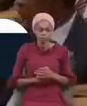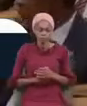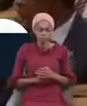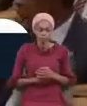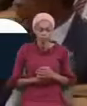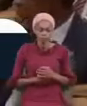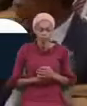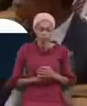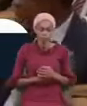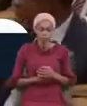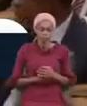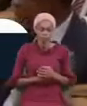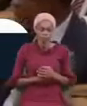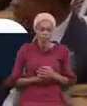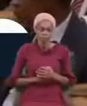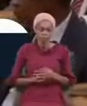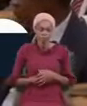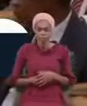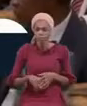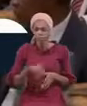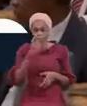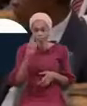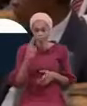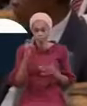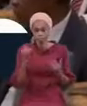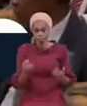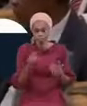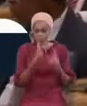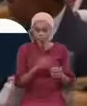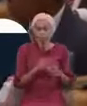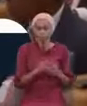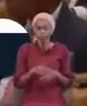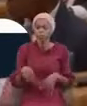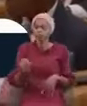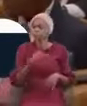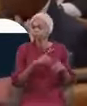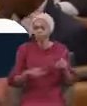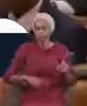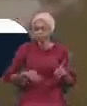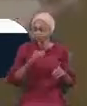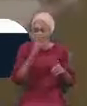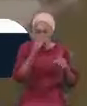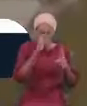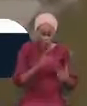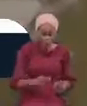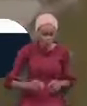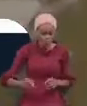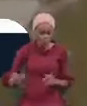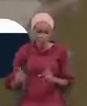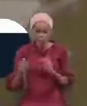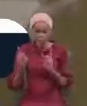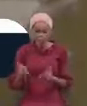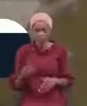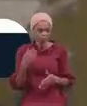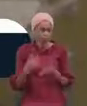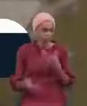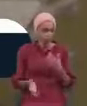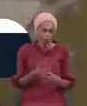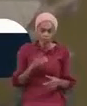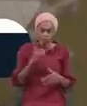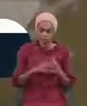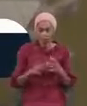étranger il n'y a pas de Dieu n'a pas d' personne so que soit qui nous sommes il n'y a pas